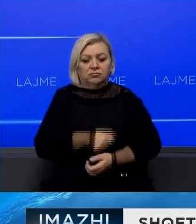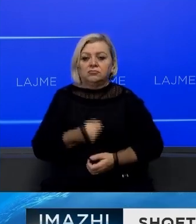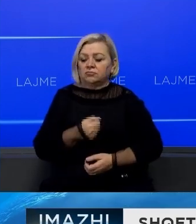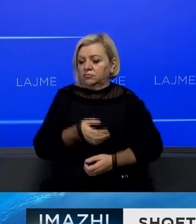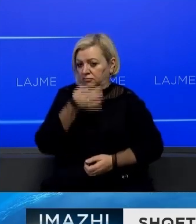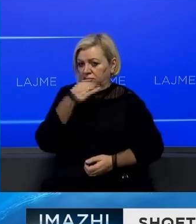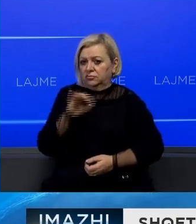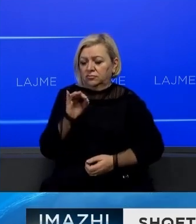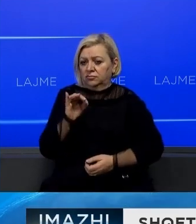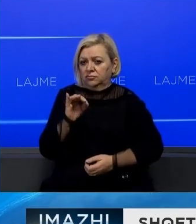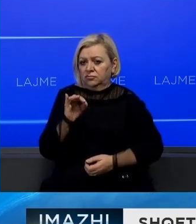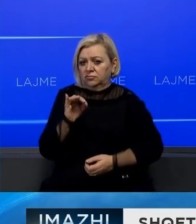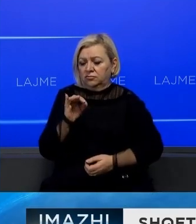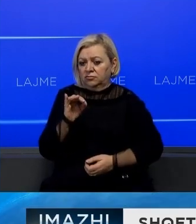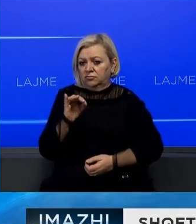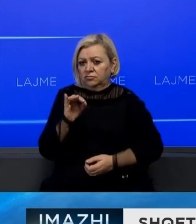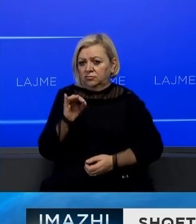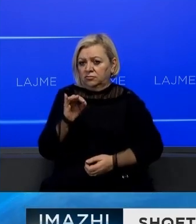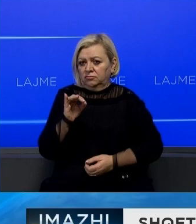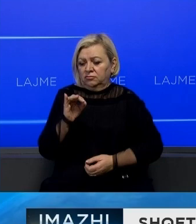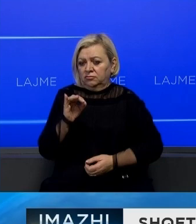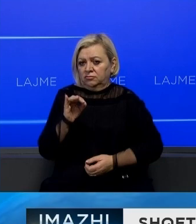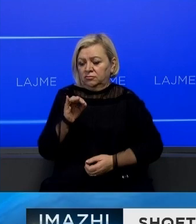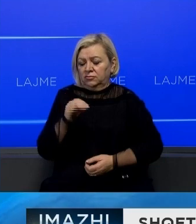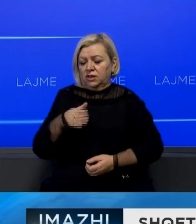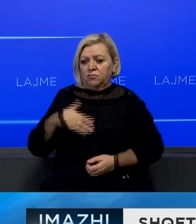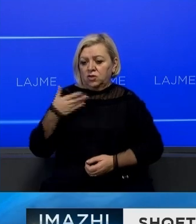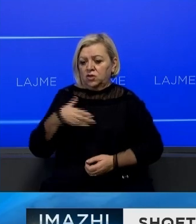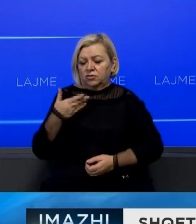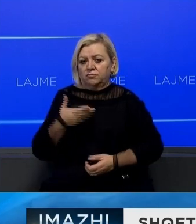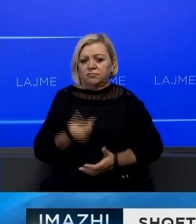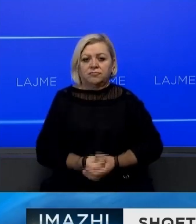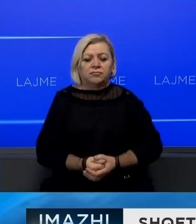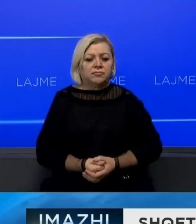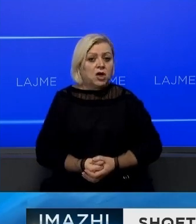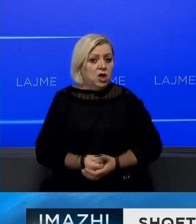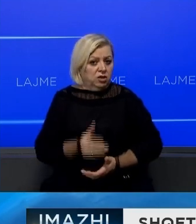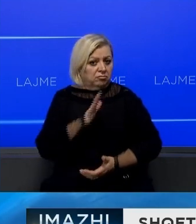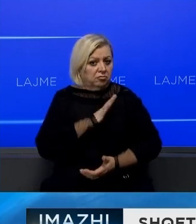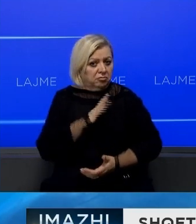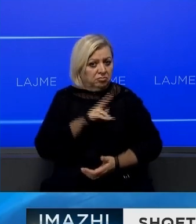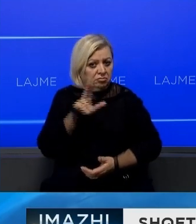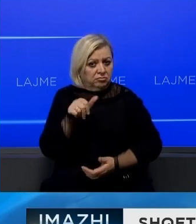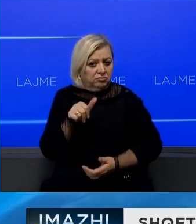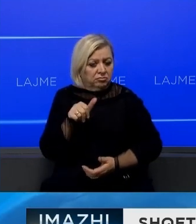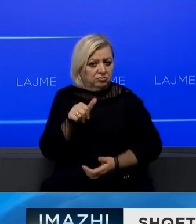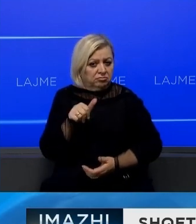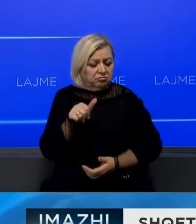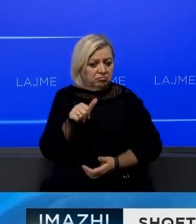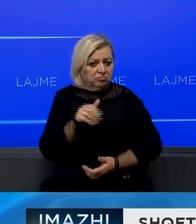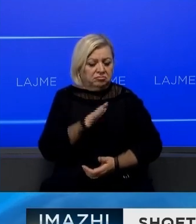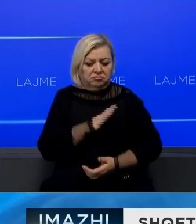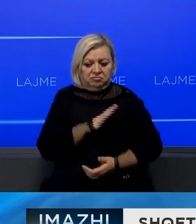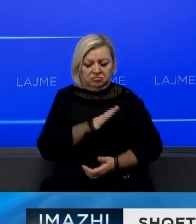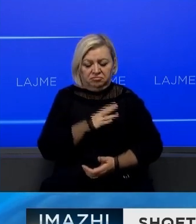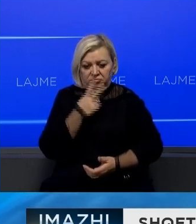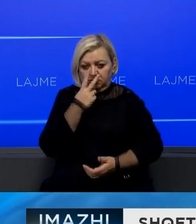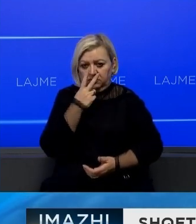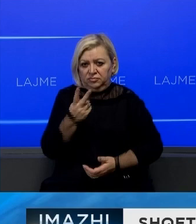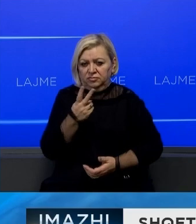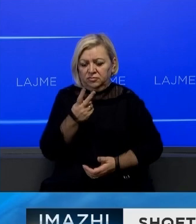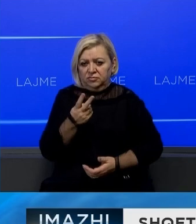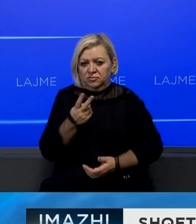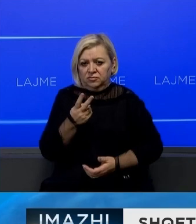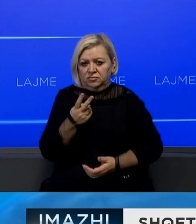që vaksinimit është edhe të moshat e reja. Ka ndonjë rrezik shmëri? Rrezik shmëri të vërejtën që